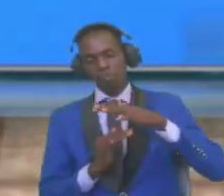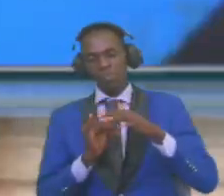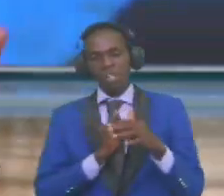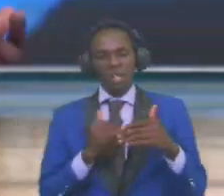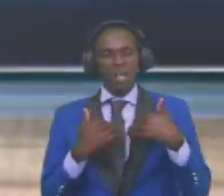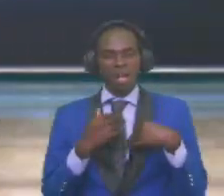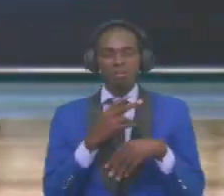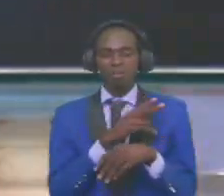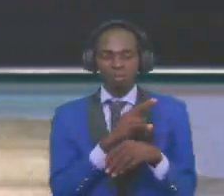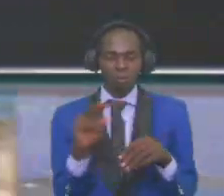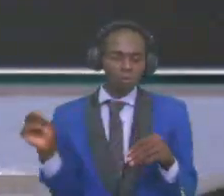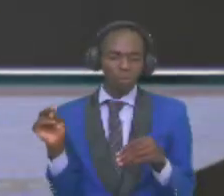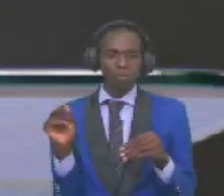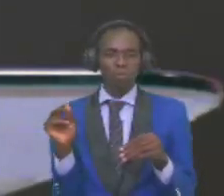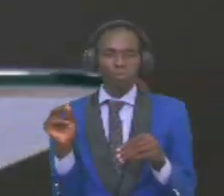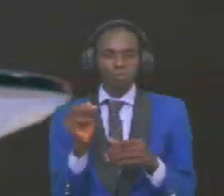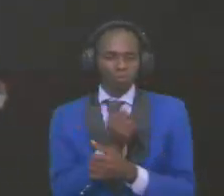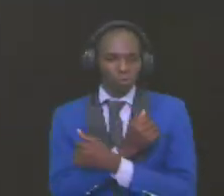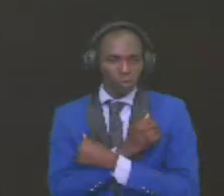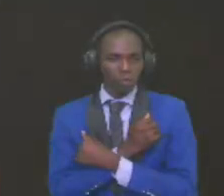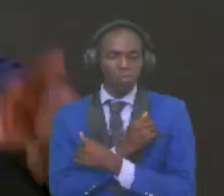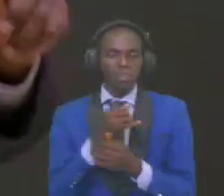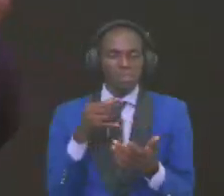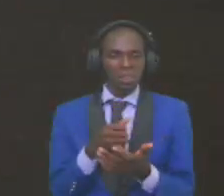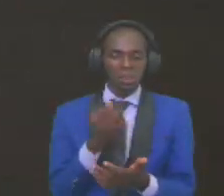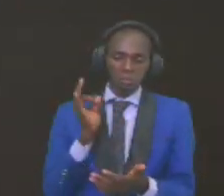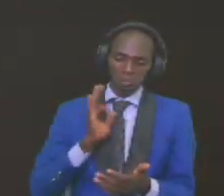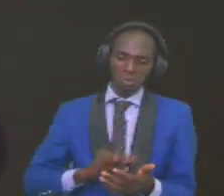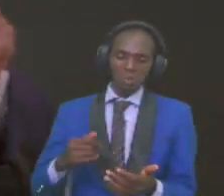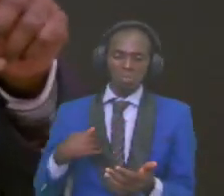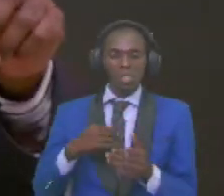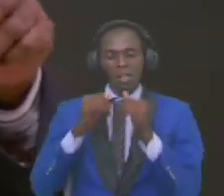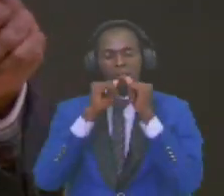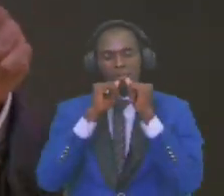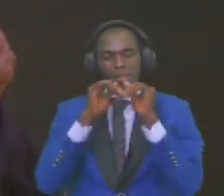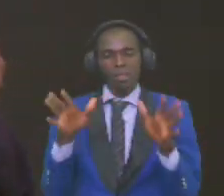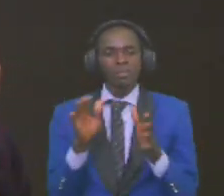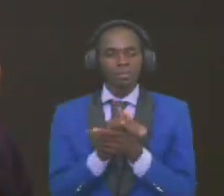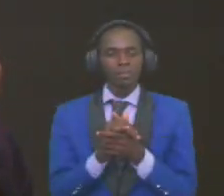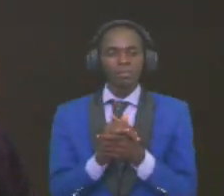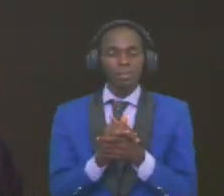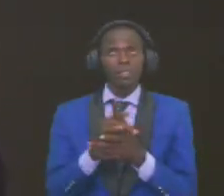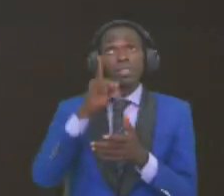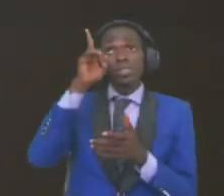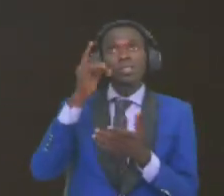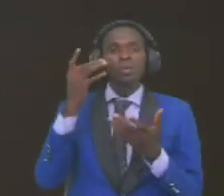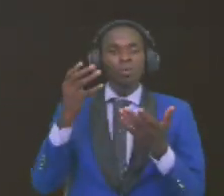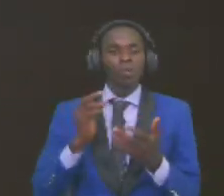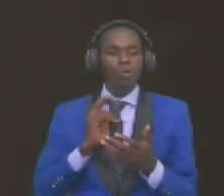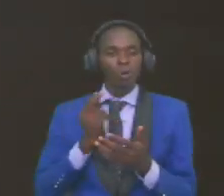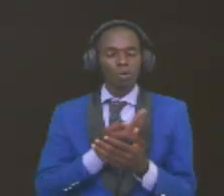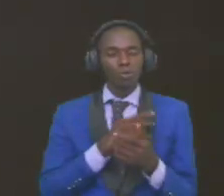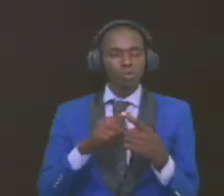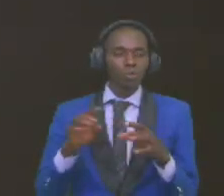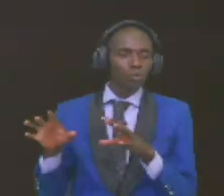et quand je livrerai mon corps pour être brûlés si je n'aime pas la charité cela ne me sers de riri veut